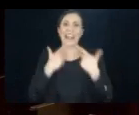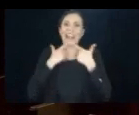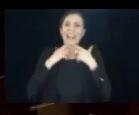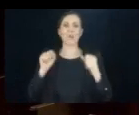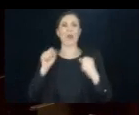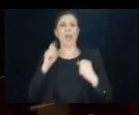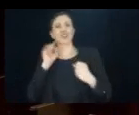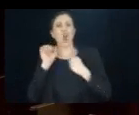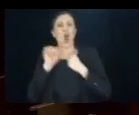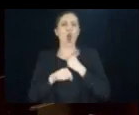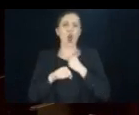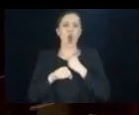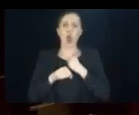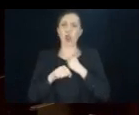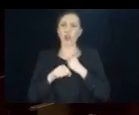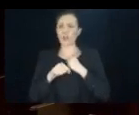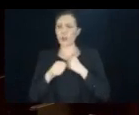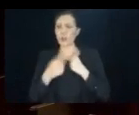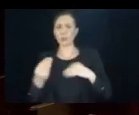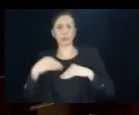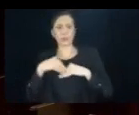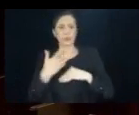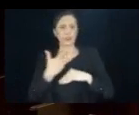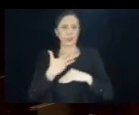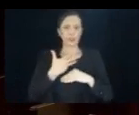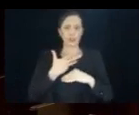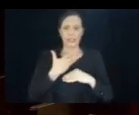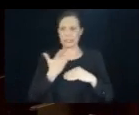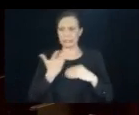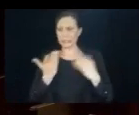Oltre al linguaggio d'odio c'è, come dire,